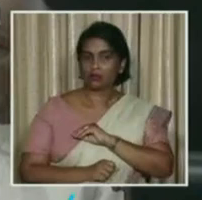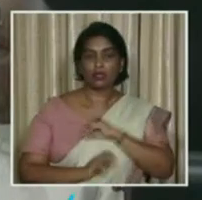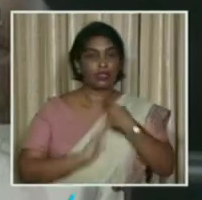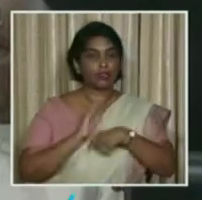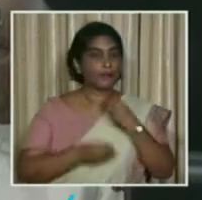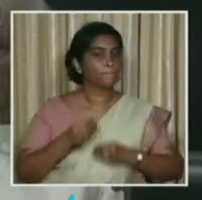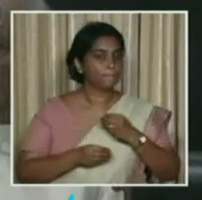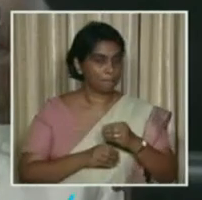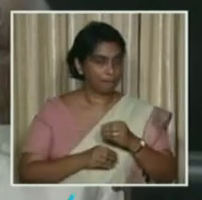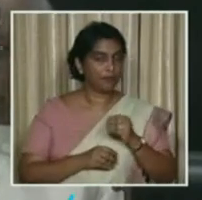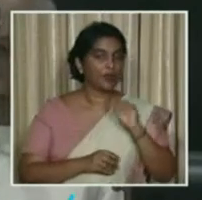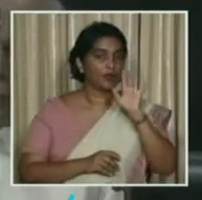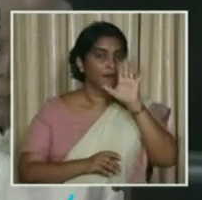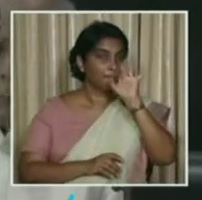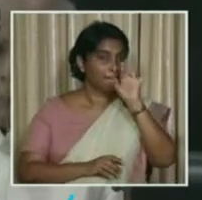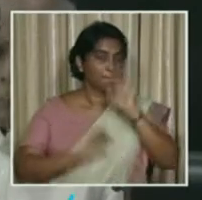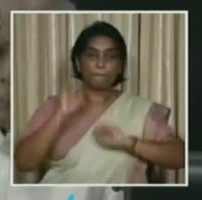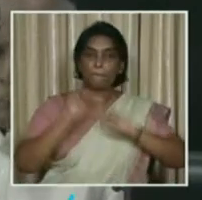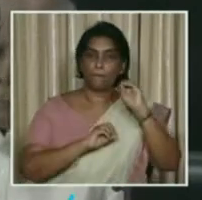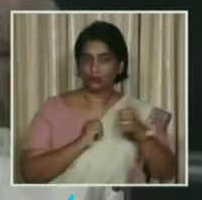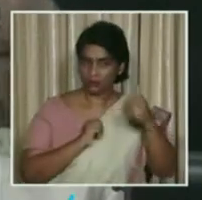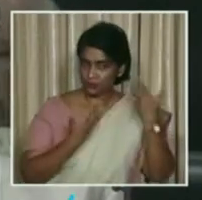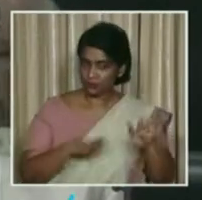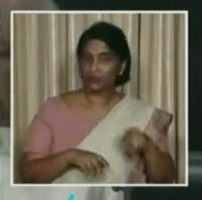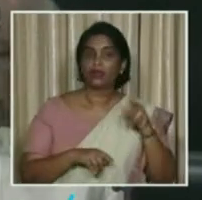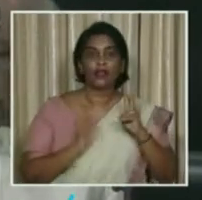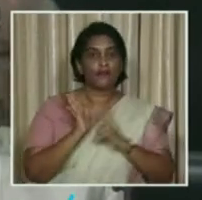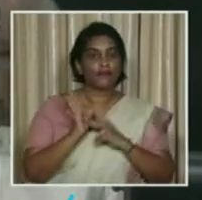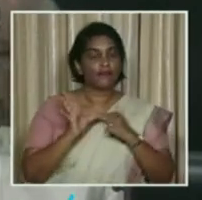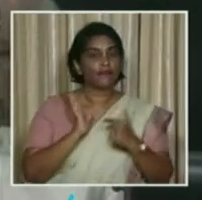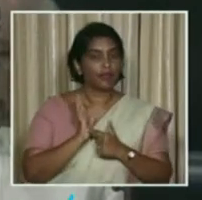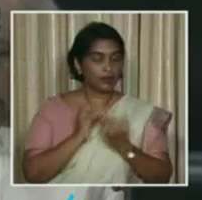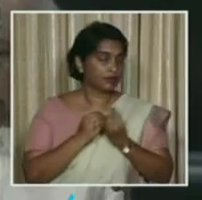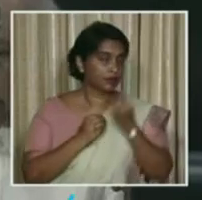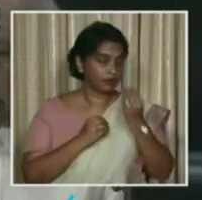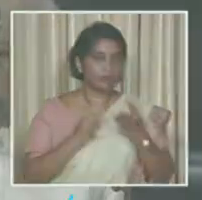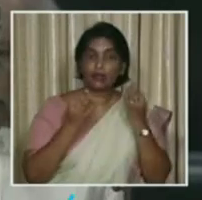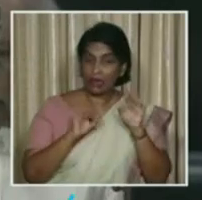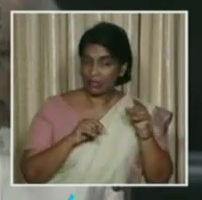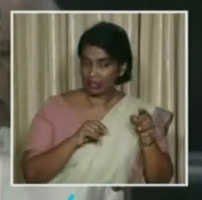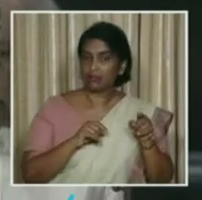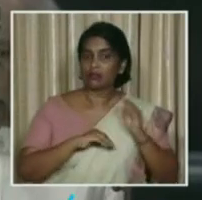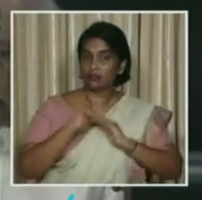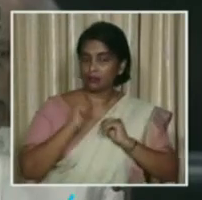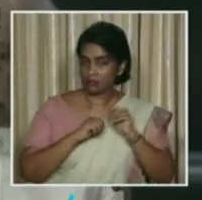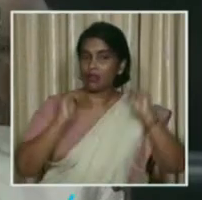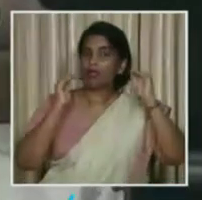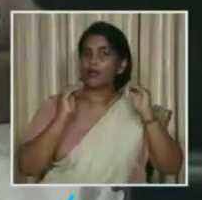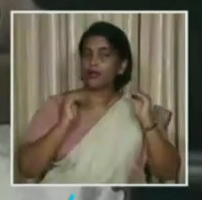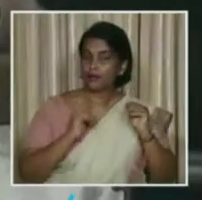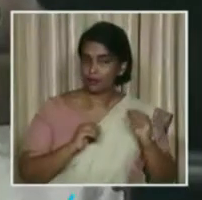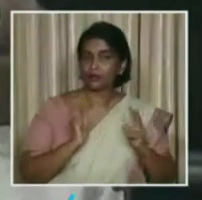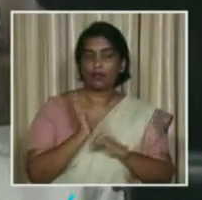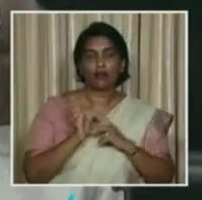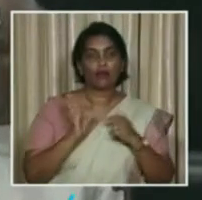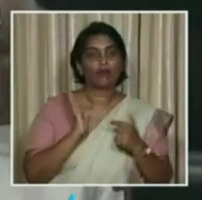දේශීය නිෂ්පාදනයෙන් 15%ක් දක්වා වැඩි කර ගැනීමයි වැට් බදු සඳහා ලබා ද ඇති නිදහස් කිරීමේ ක්‍රමානුකූලව අඩු කිරීම වැට්